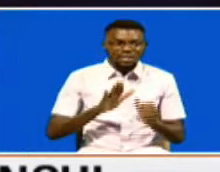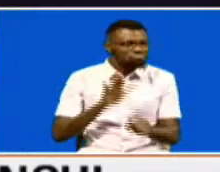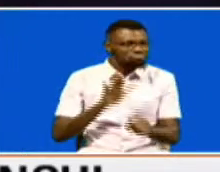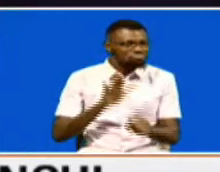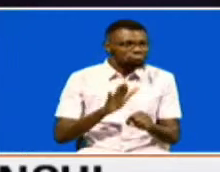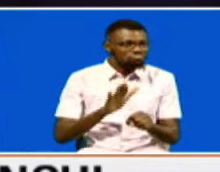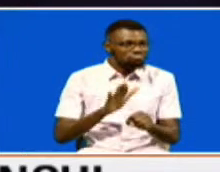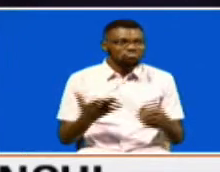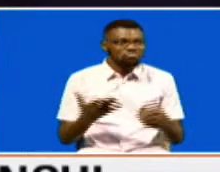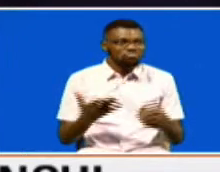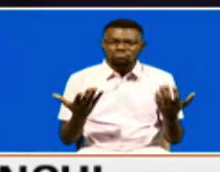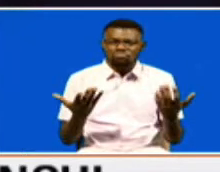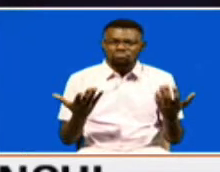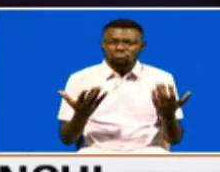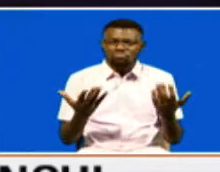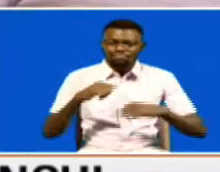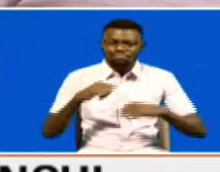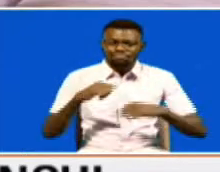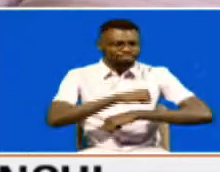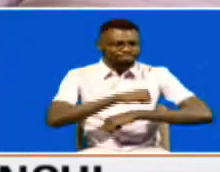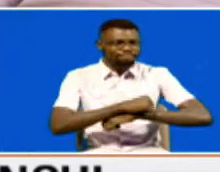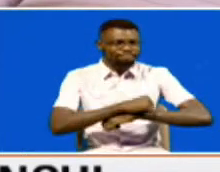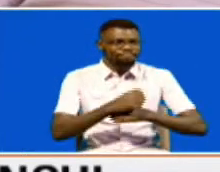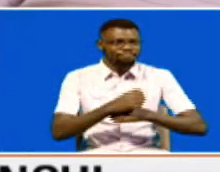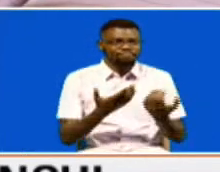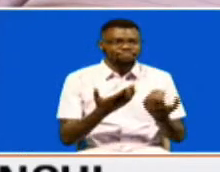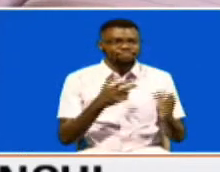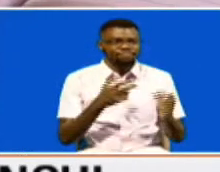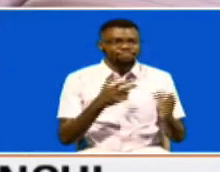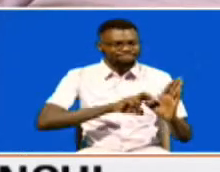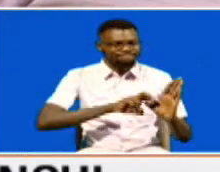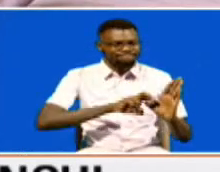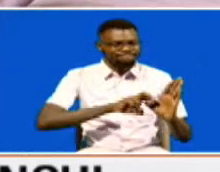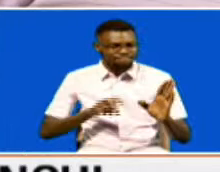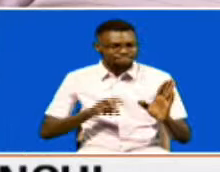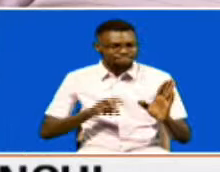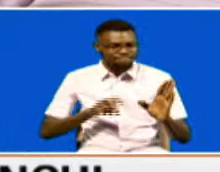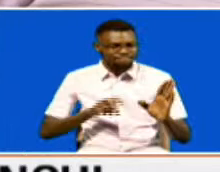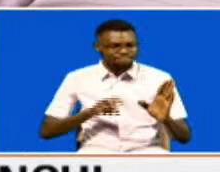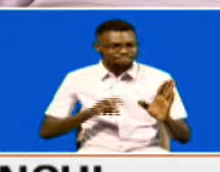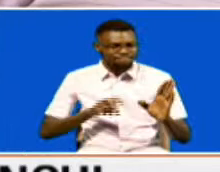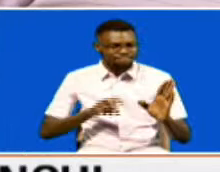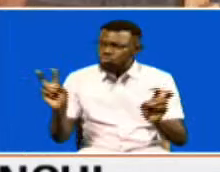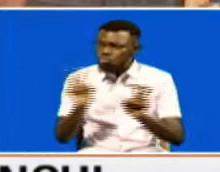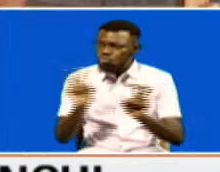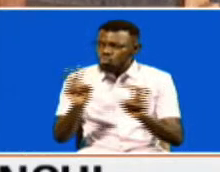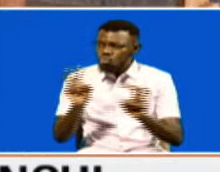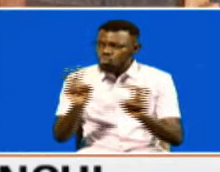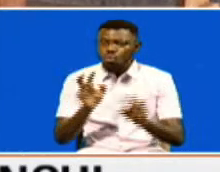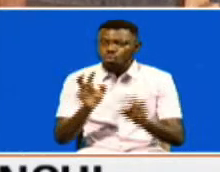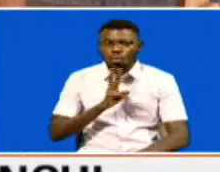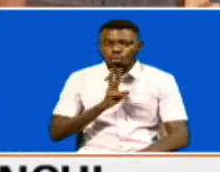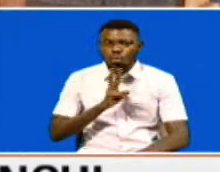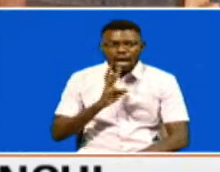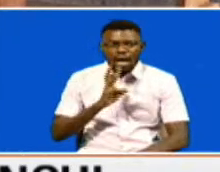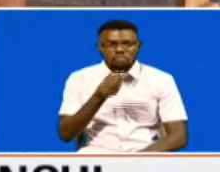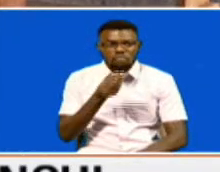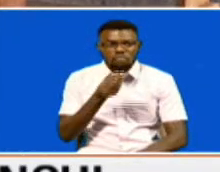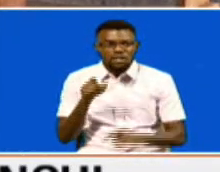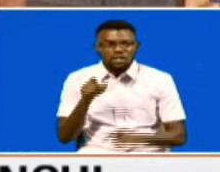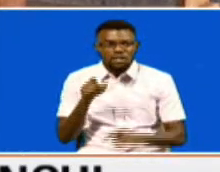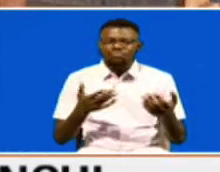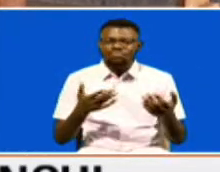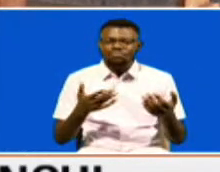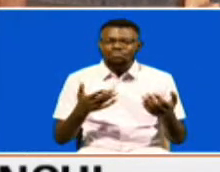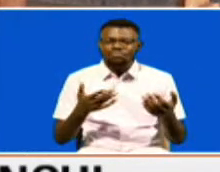wanaolazimika kukatiza masomo ili kusaidia wazazi wao kutafuta maji, chakula na lishe kwa mifugo wao, kama